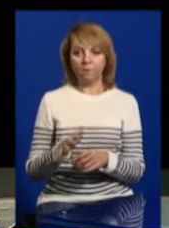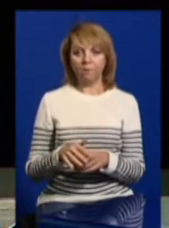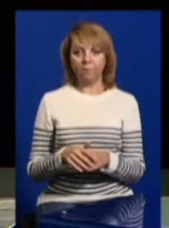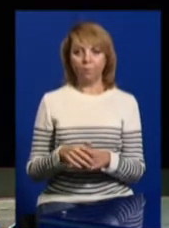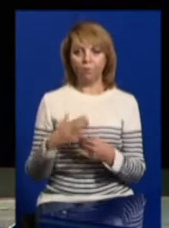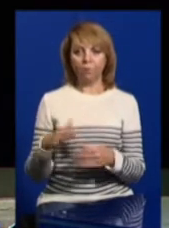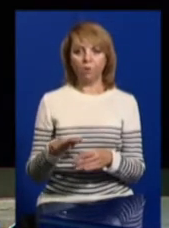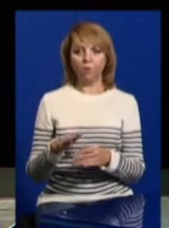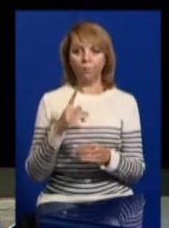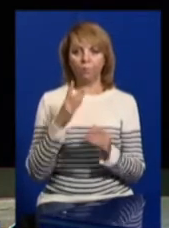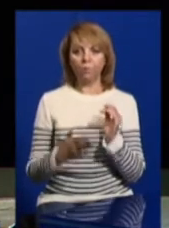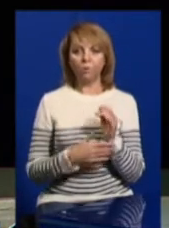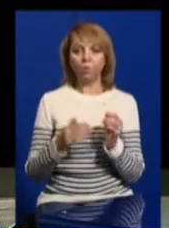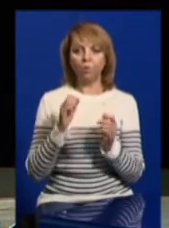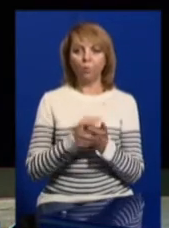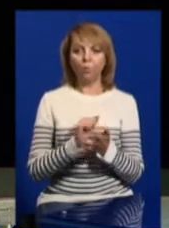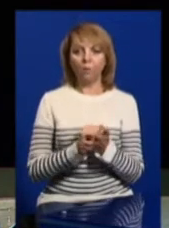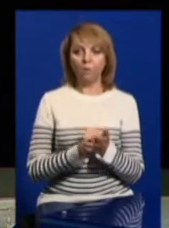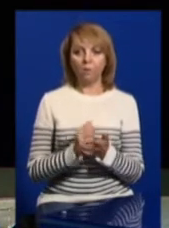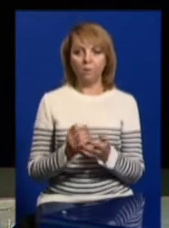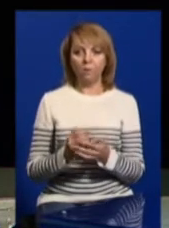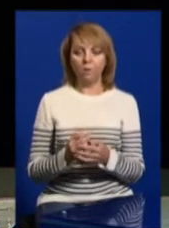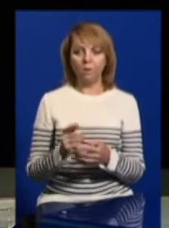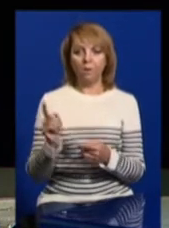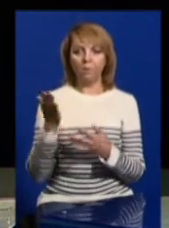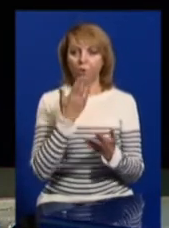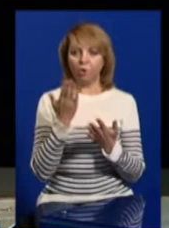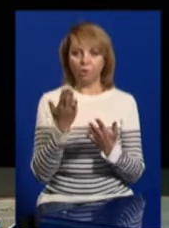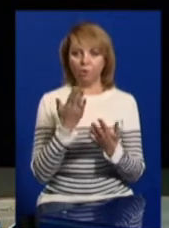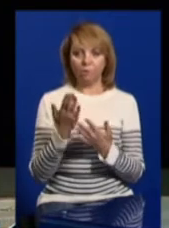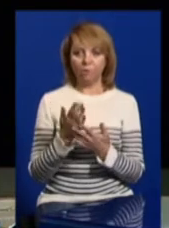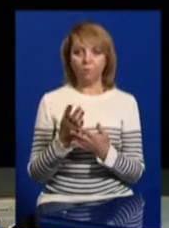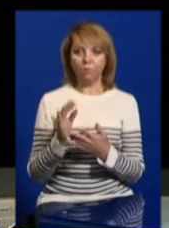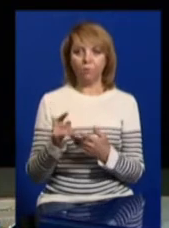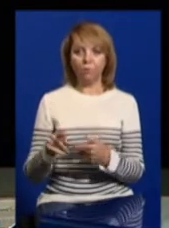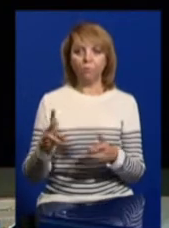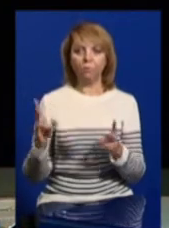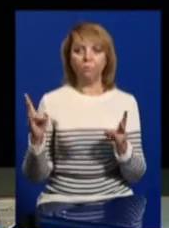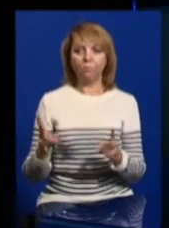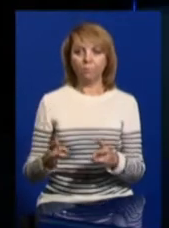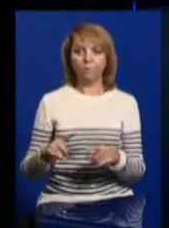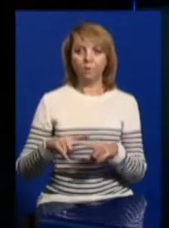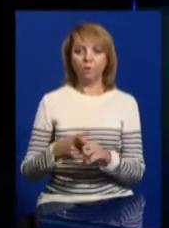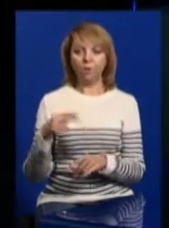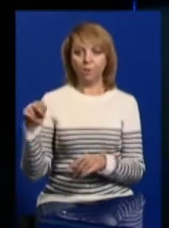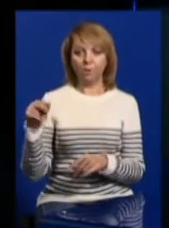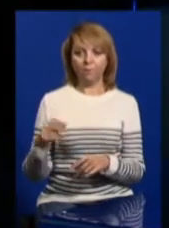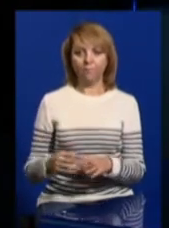Вже майже останній документ, якщо не останній, вона зачитала. І тут трапилася технічна перерва.